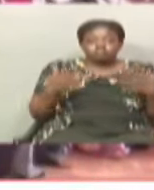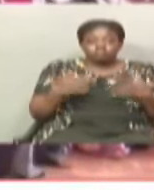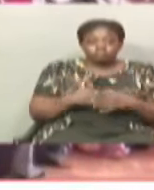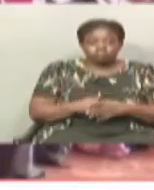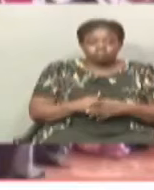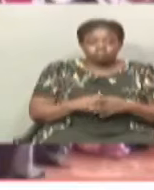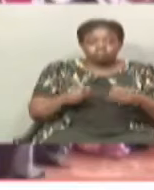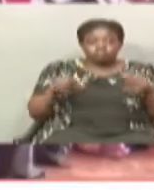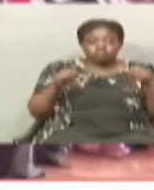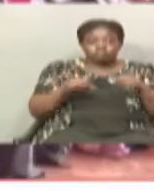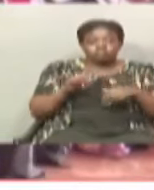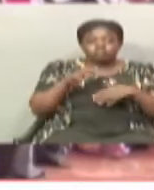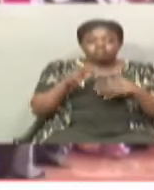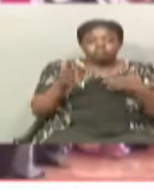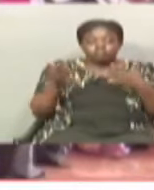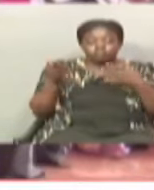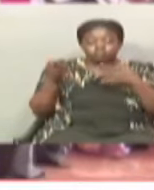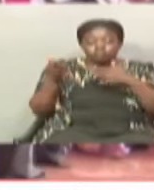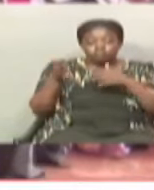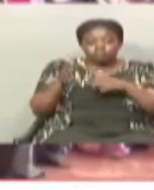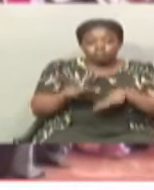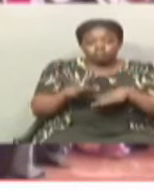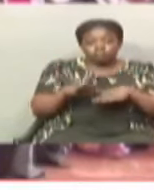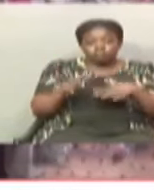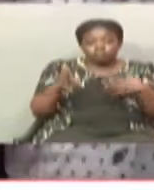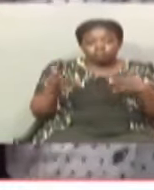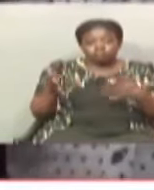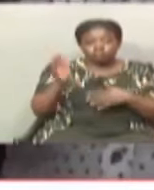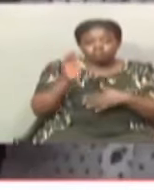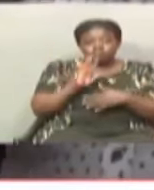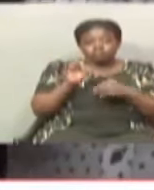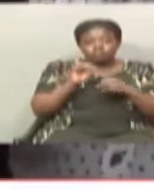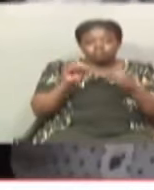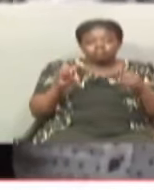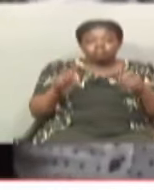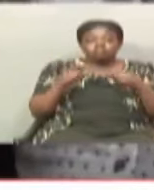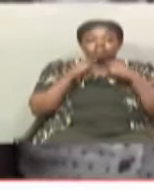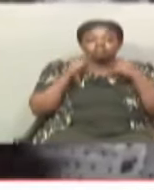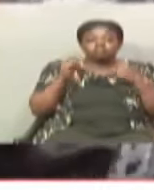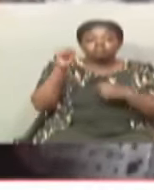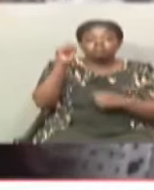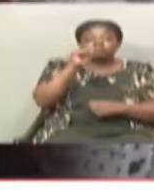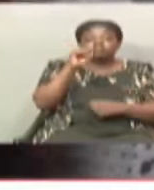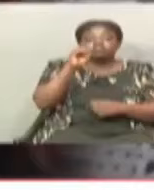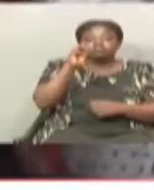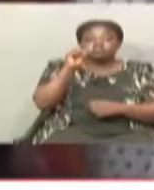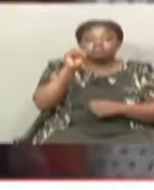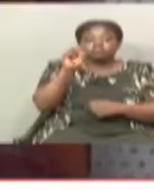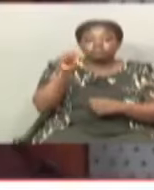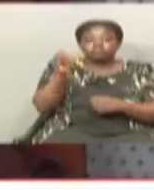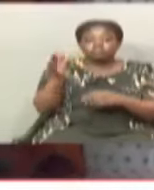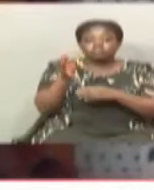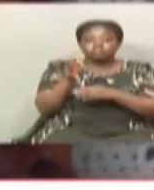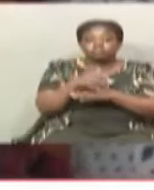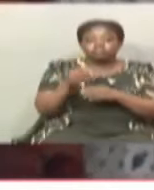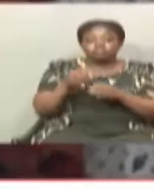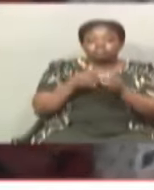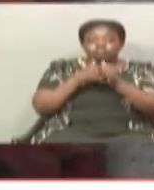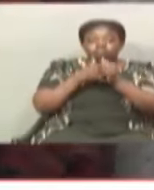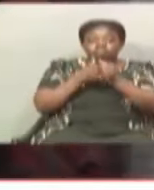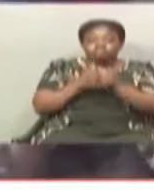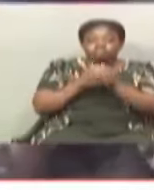kibi nnyo nti atugeze ku maaso atera tusimudde. Pastor Simeon Kayiwa na Mirembe Fellowship Ministries yakulembye mu